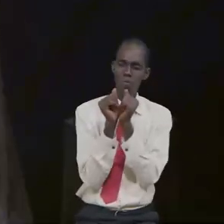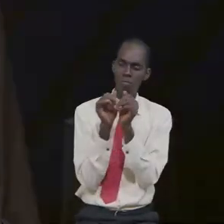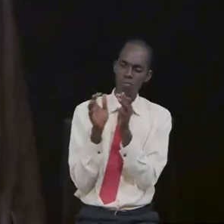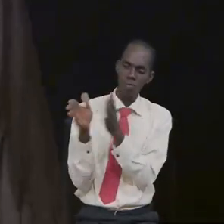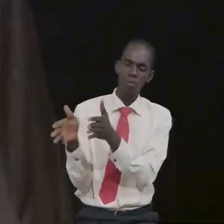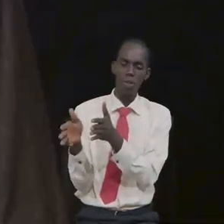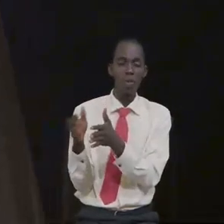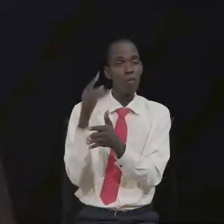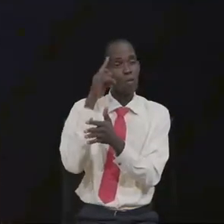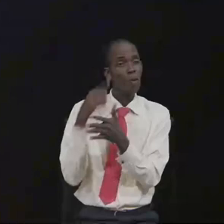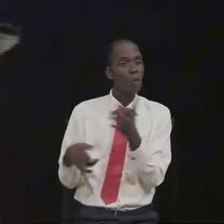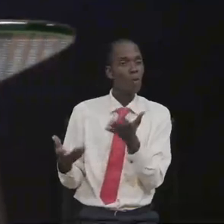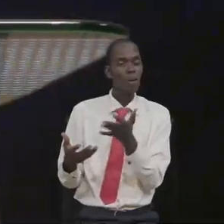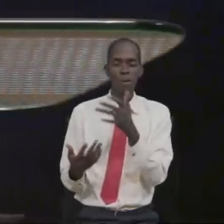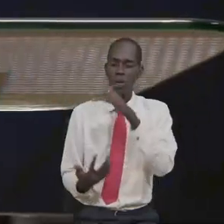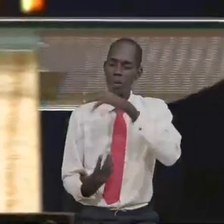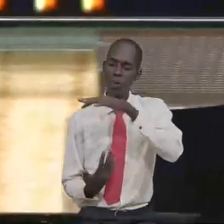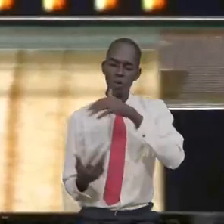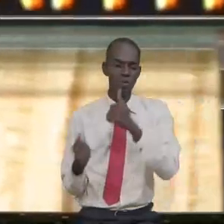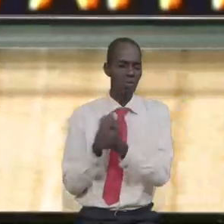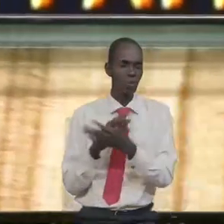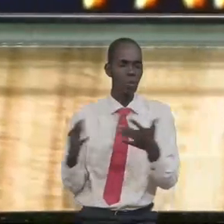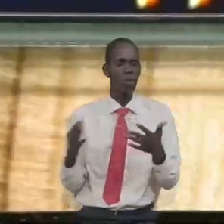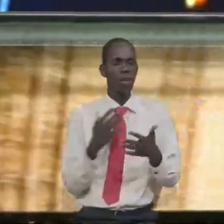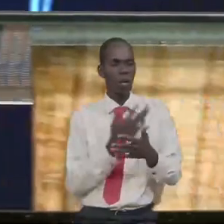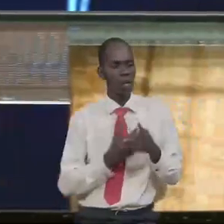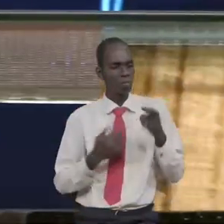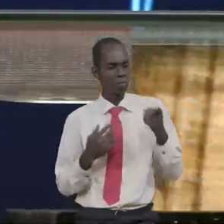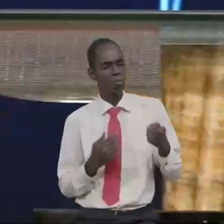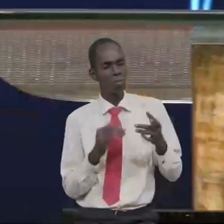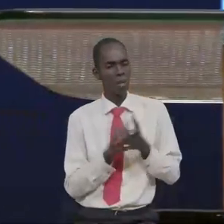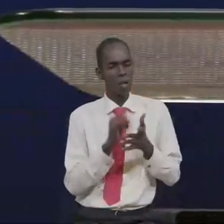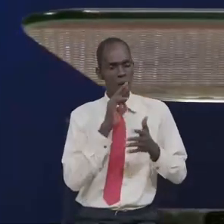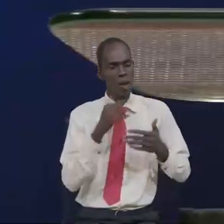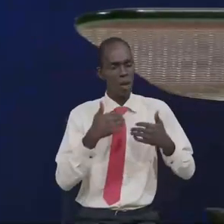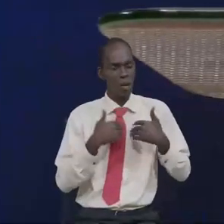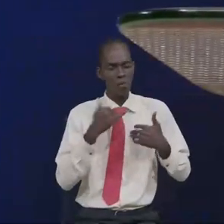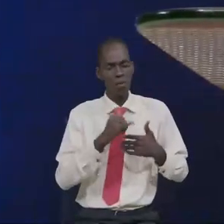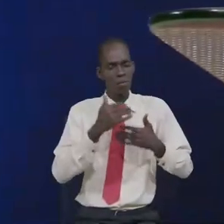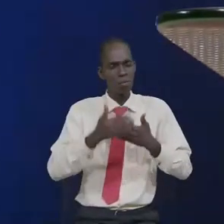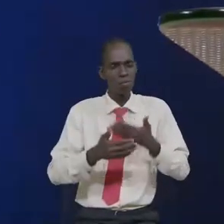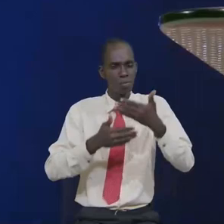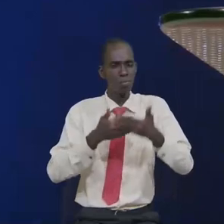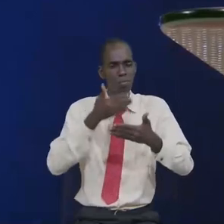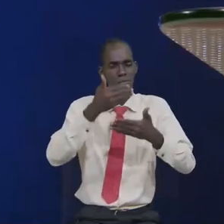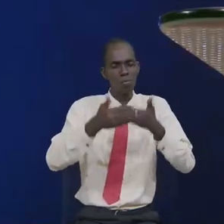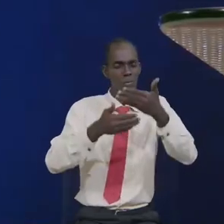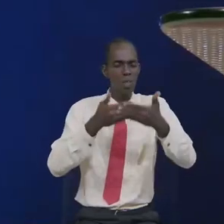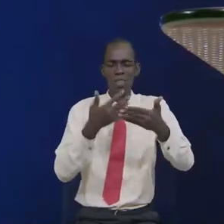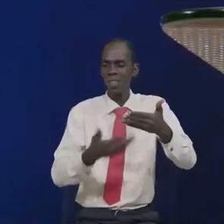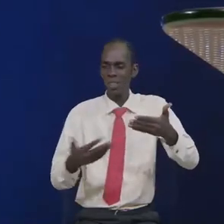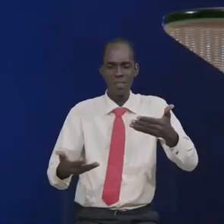les lier. Ce qui va empêcher leur progrès, leur mouvement a été brûlé.